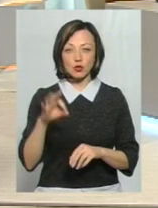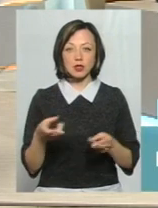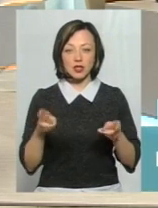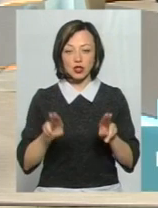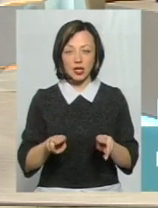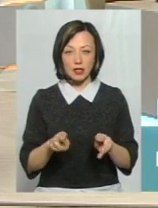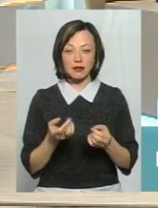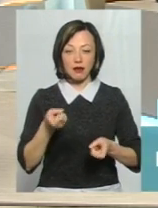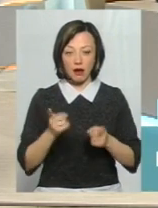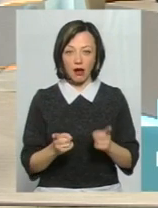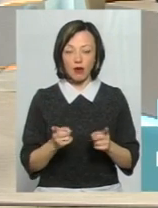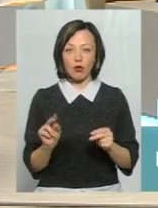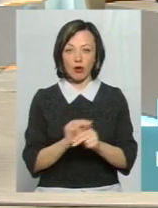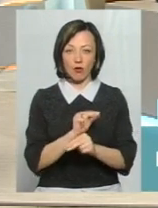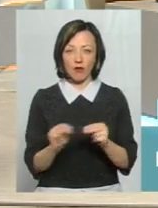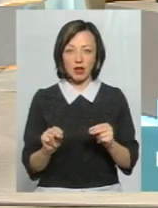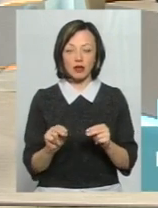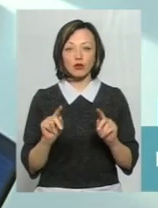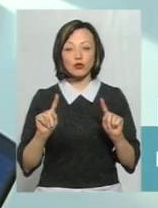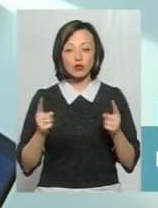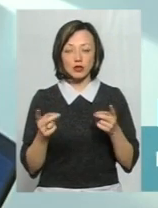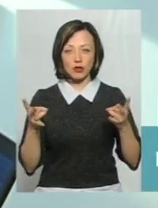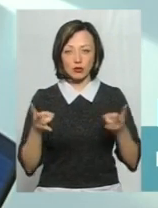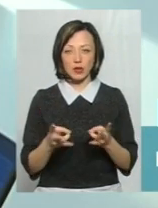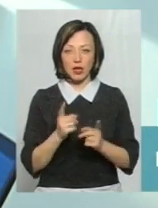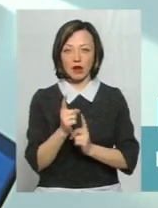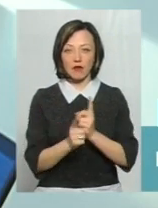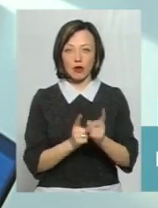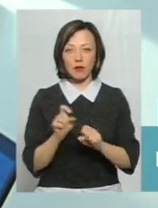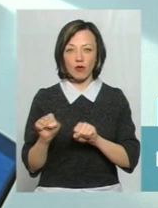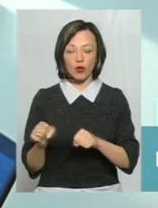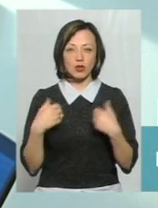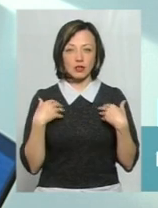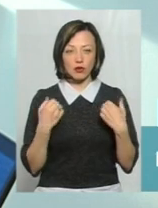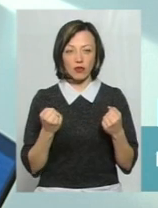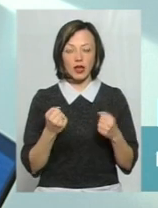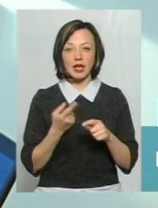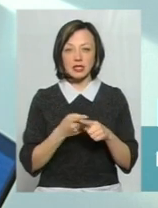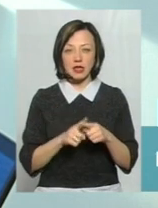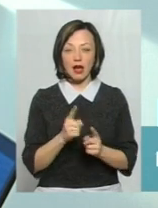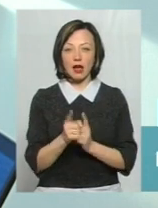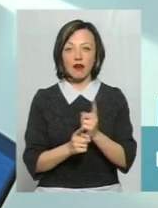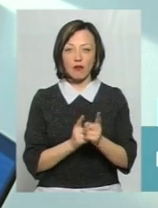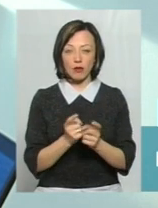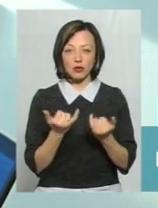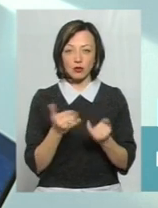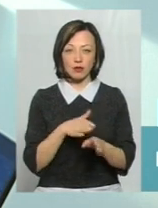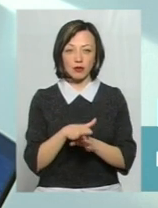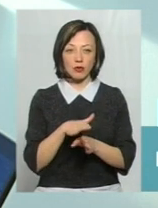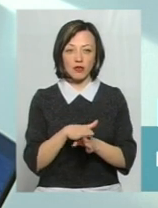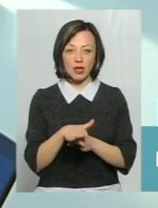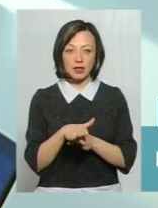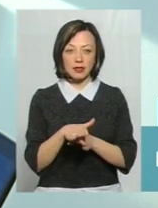залишається для реального лікування. Тому вкрай необхідна реформа в охороні здоров'я. І та реформа, яка сьогодні відбувається, вона десь